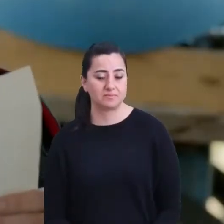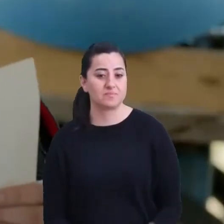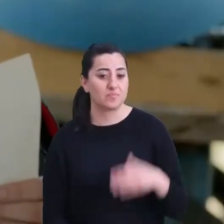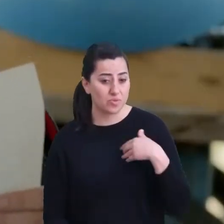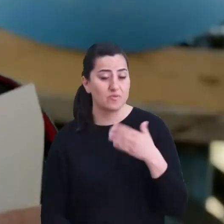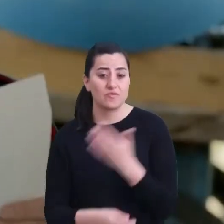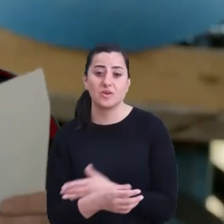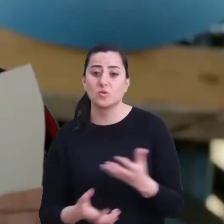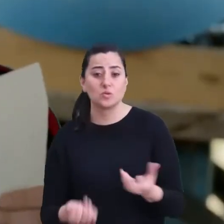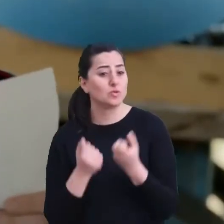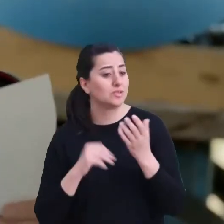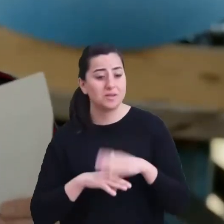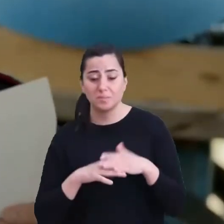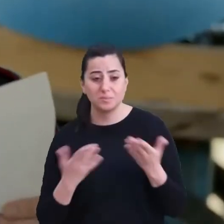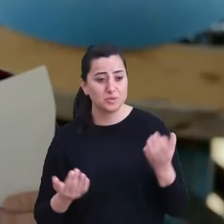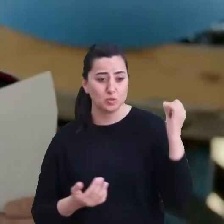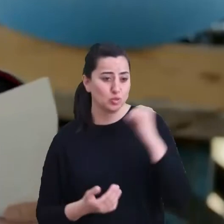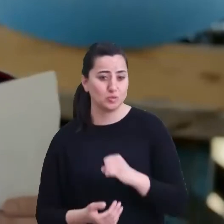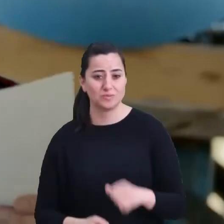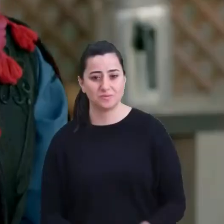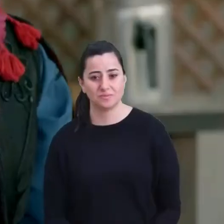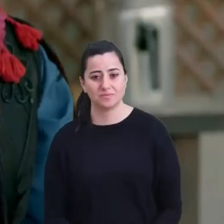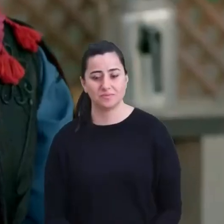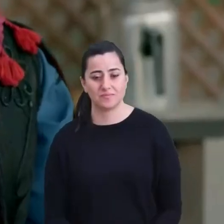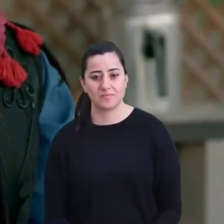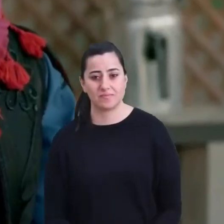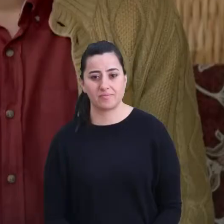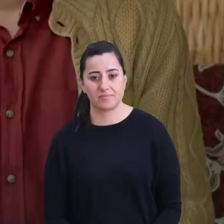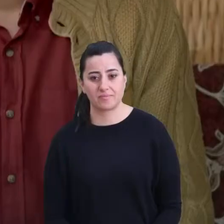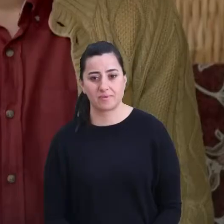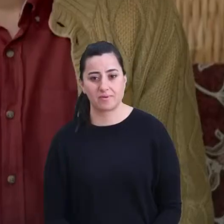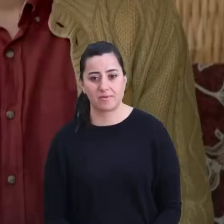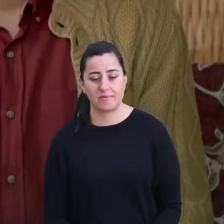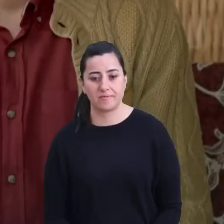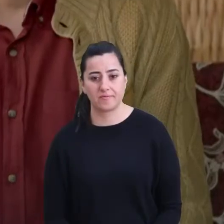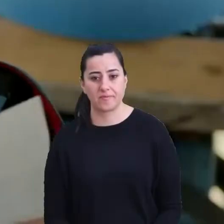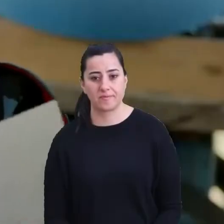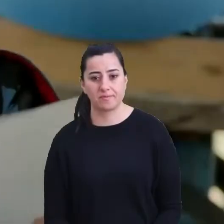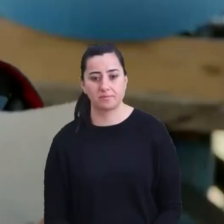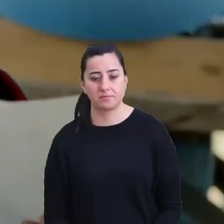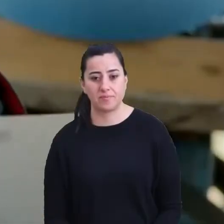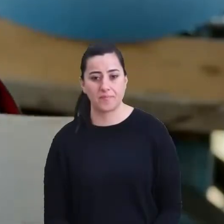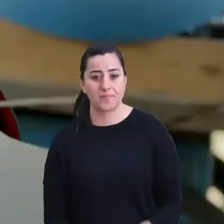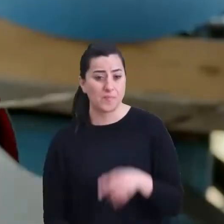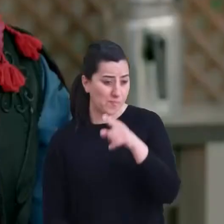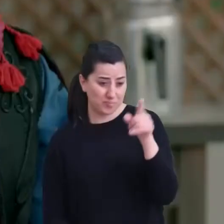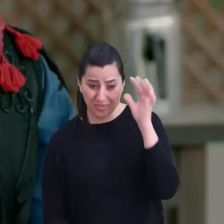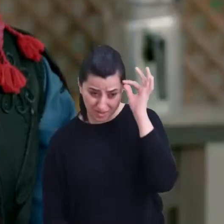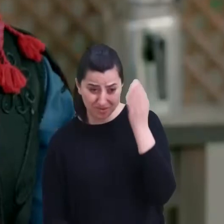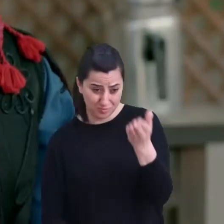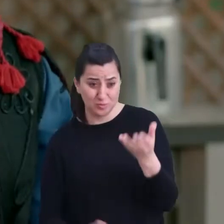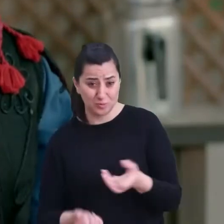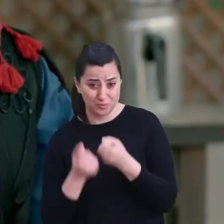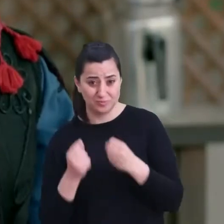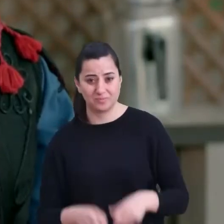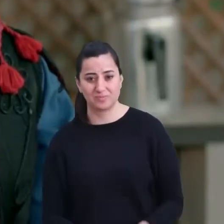Biz bu vatanı nasıl kurtaracağız bu düşmanlığın elinden? Ağlamaklı yüzüne baktı. Bu saçlarla mı kurtaracağız